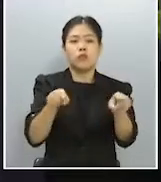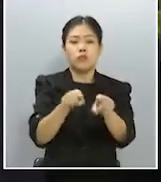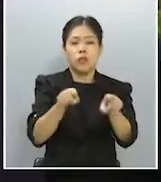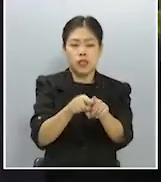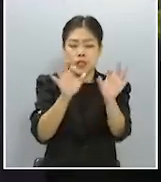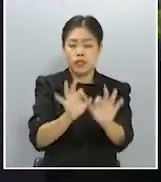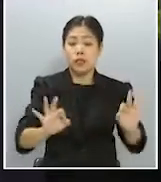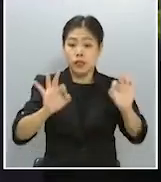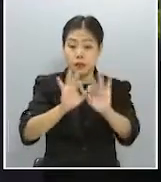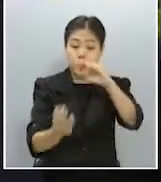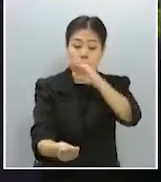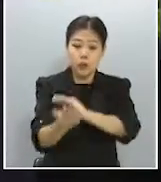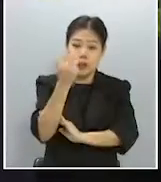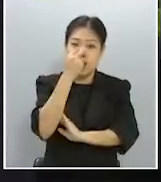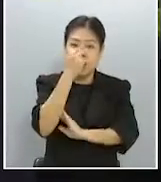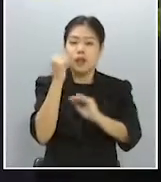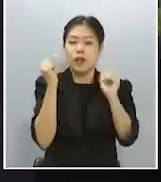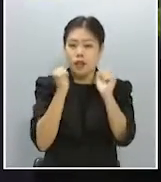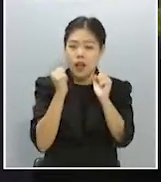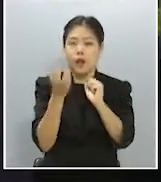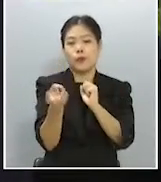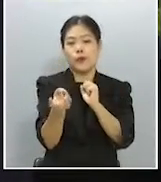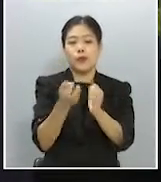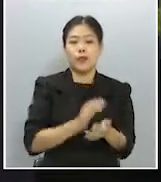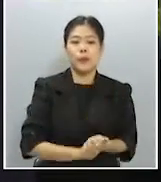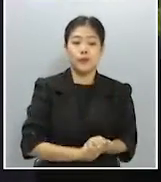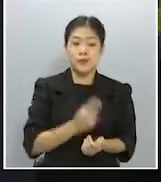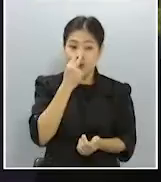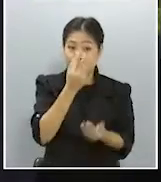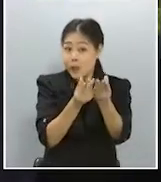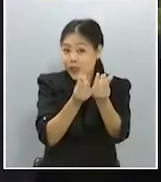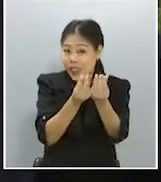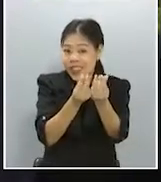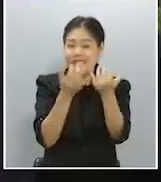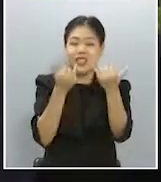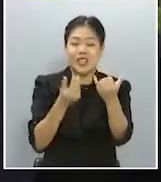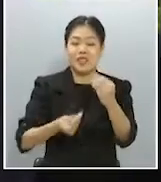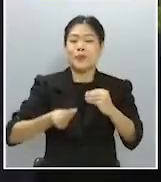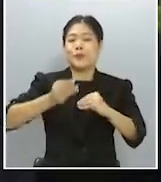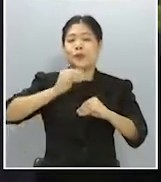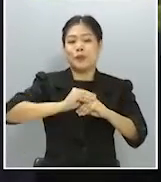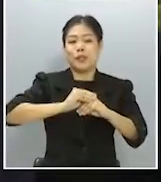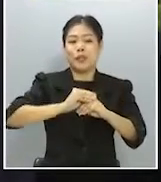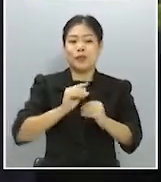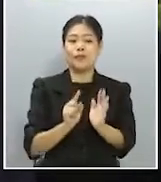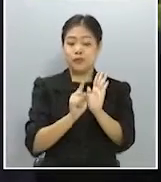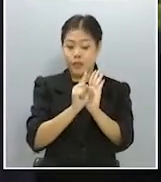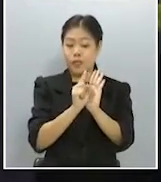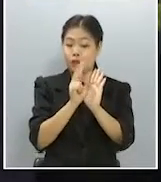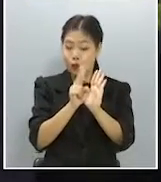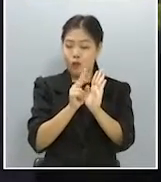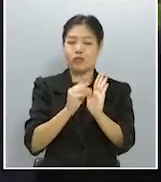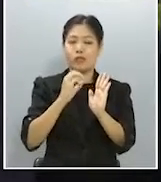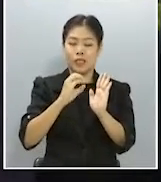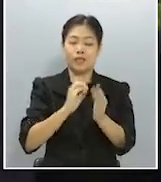ที่ทำให้ช่วงเช้านั้นเย็นน้อยลงค่ะดูได้จากตัวเลขอุณหภูมิที่ปรับสูงขึ้นนะคะขึ้นมาถึง 1-2 องศาแล้วในวัน